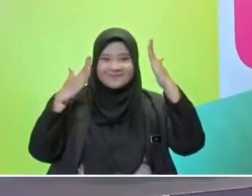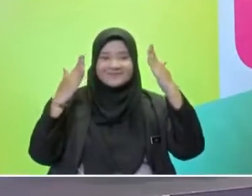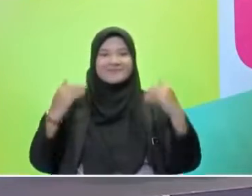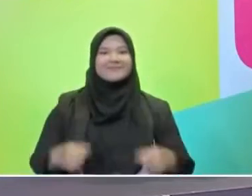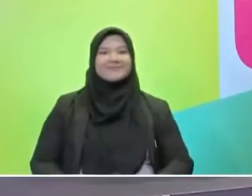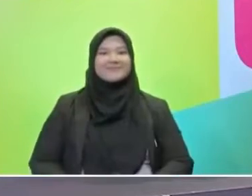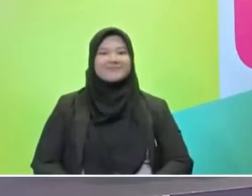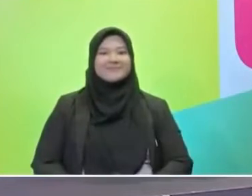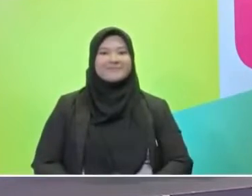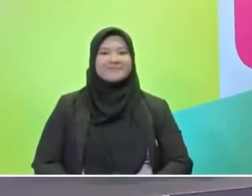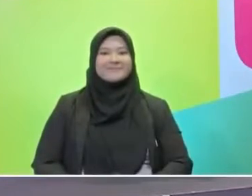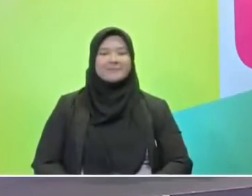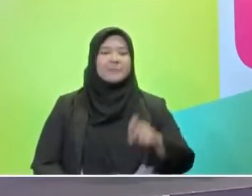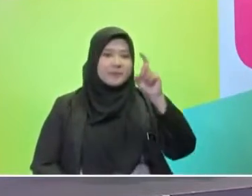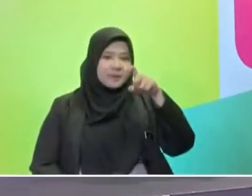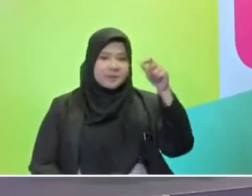Deepavali, Tahun Baru Cina,